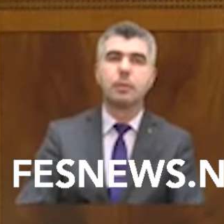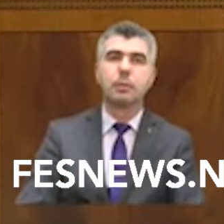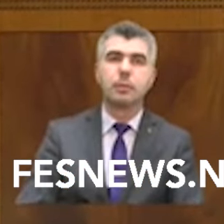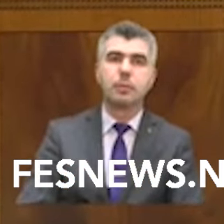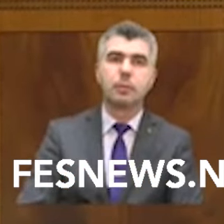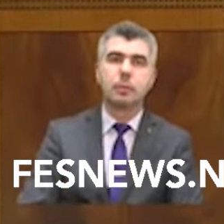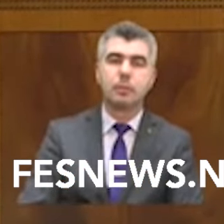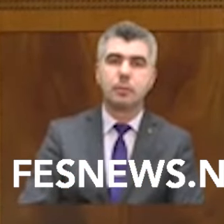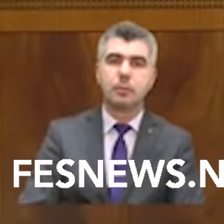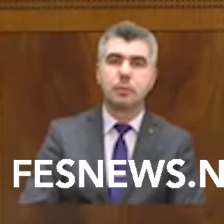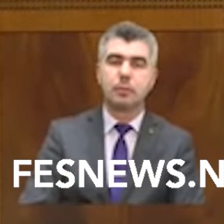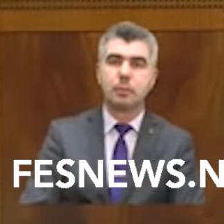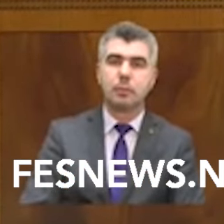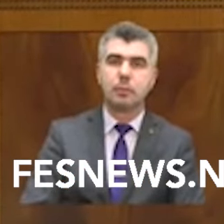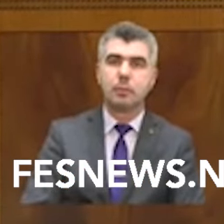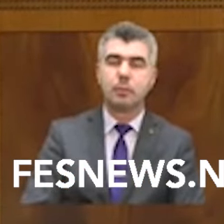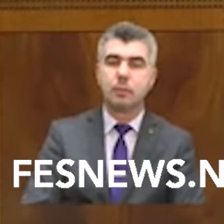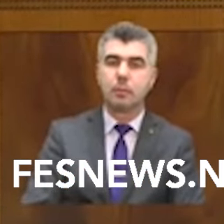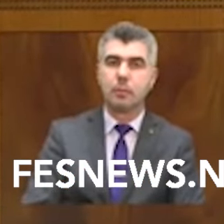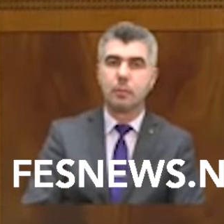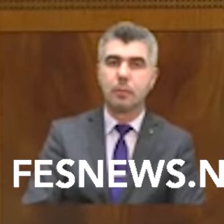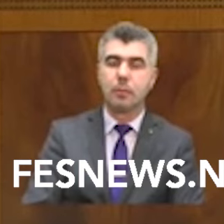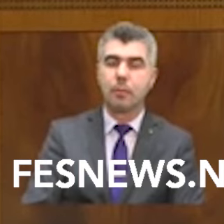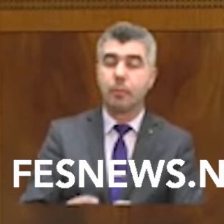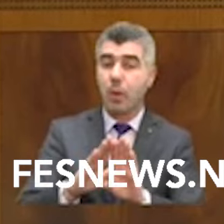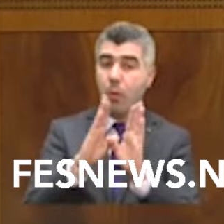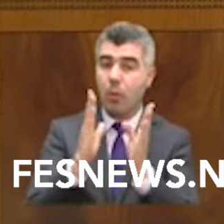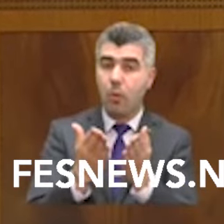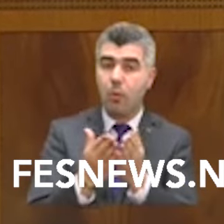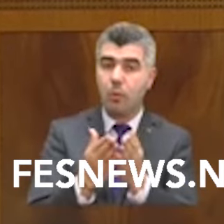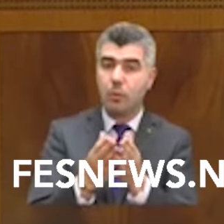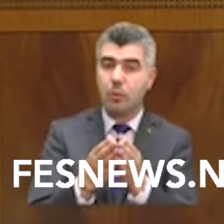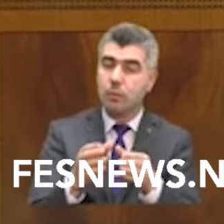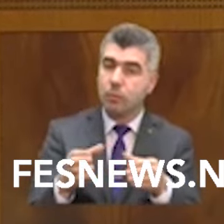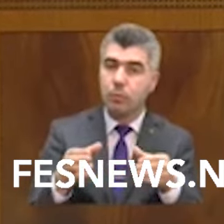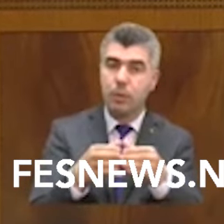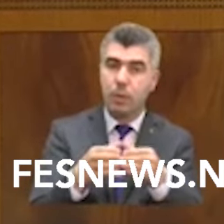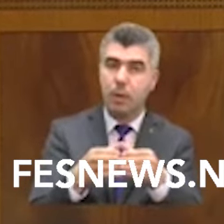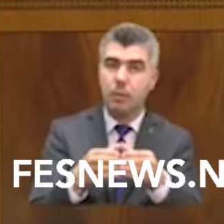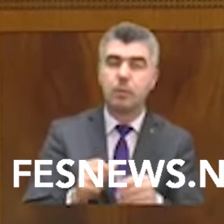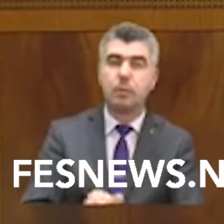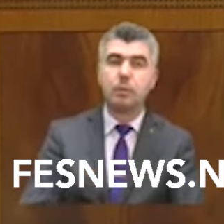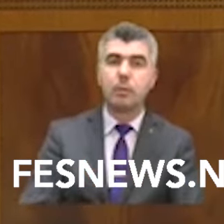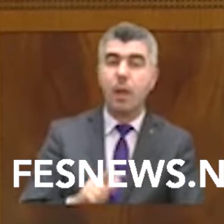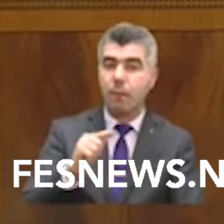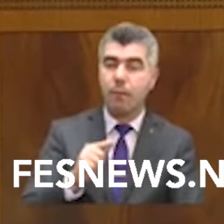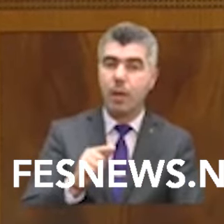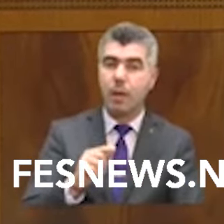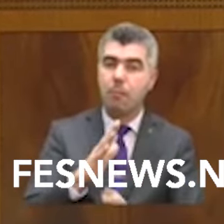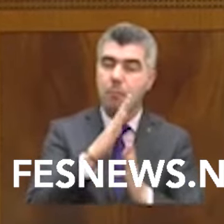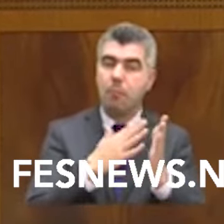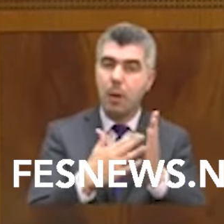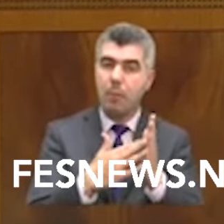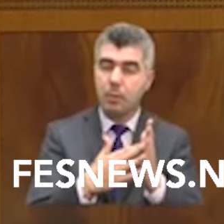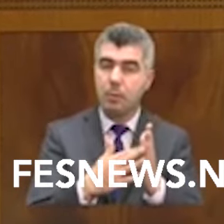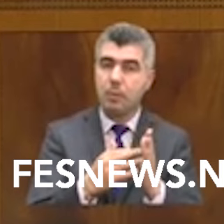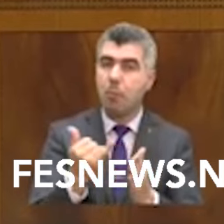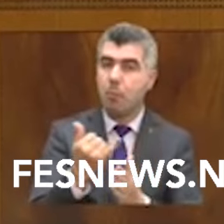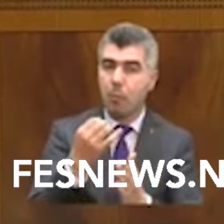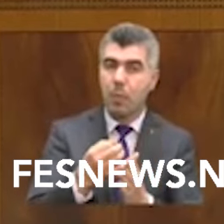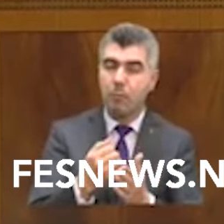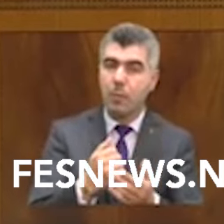هذه الامور كلها مجتمعه كتحتاج منا انه يكون عندنا مخططات. مخططات